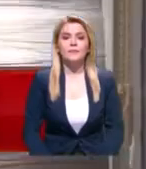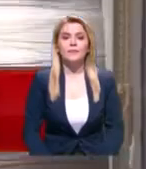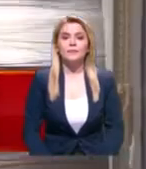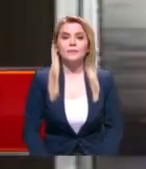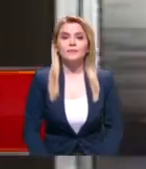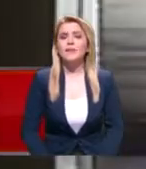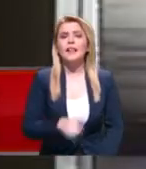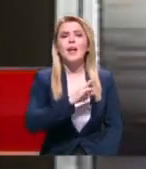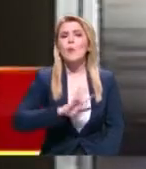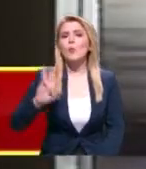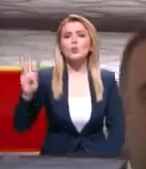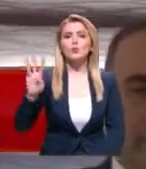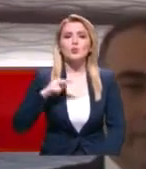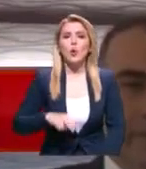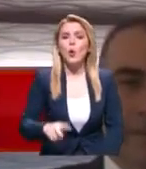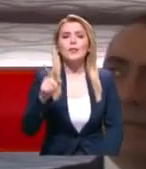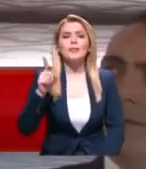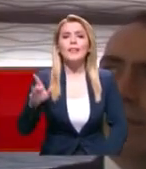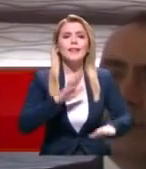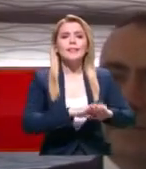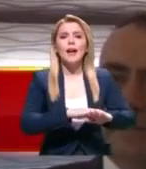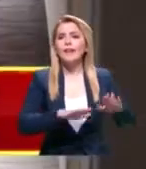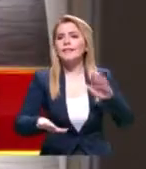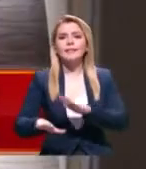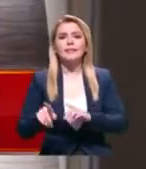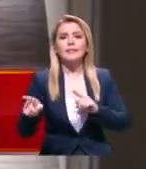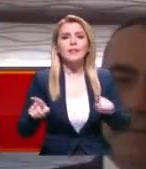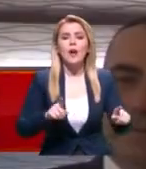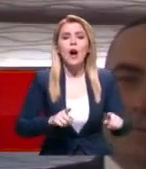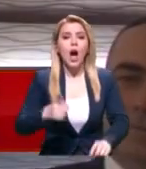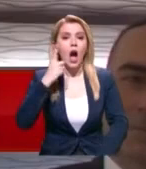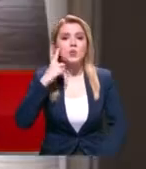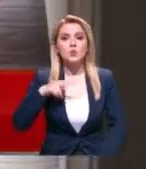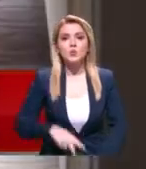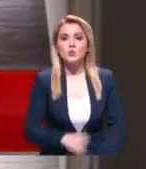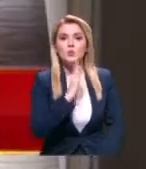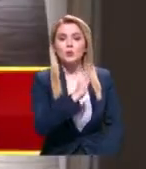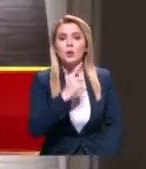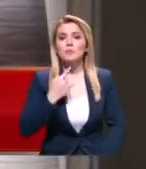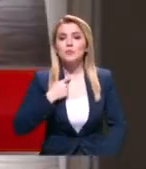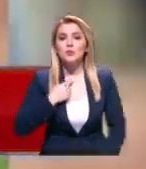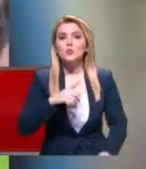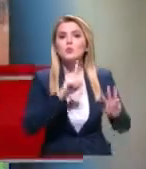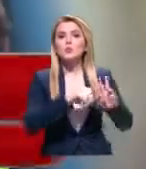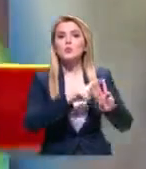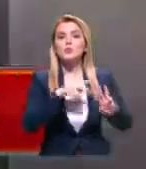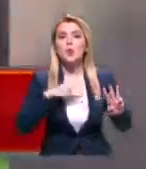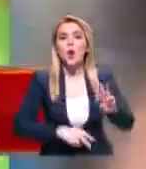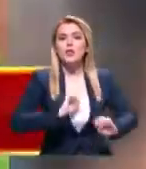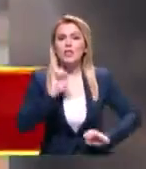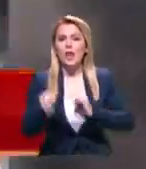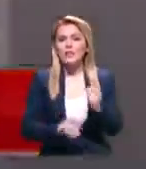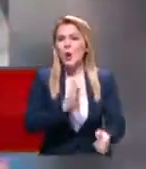Ne bu? Üçüncü yol. Ne sağdan ne soldan. Atatürk'ün yolundan. Biz üçüncü yoluz. Dansları